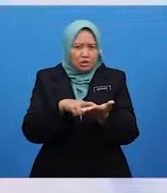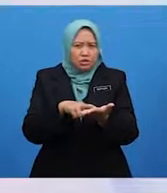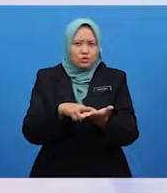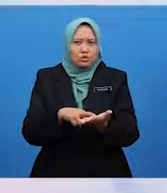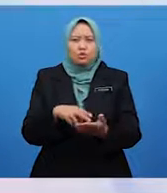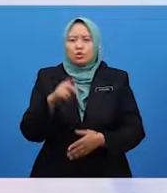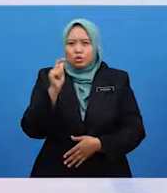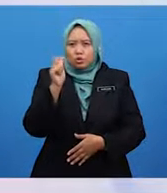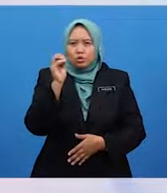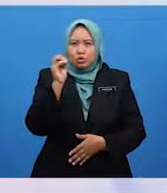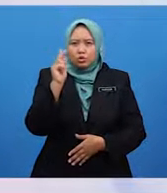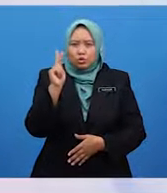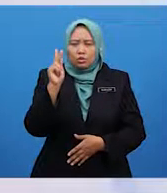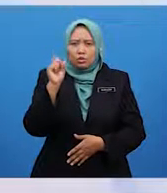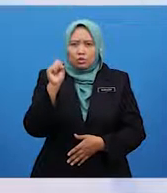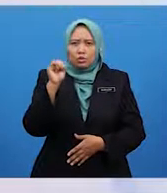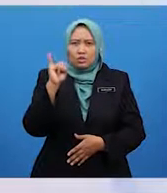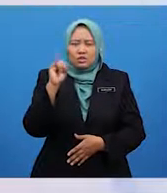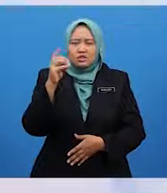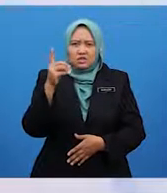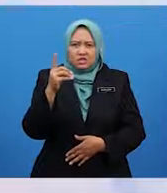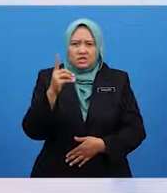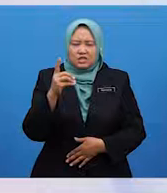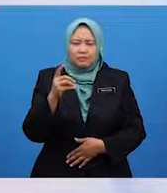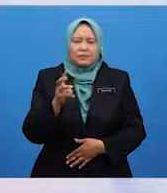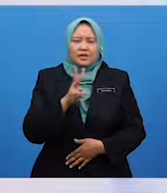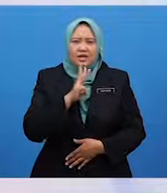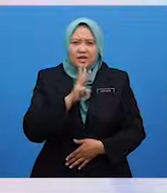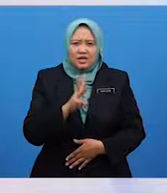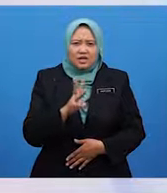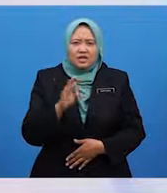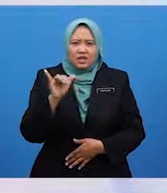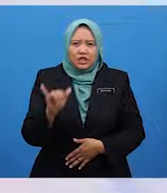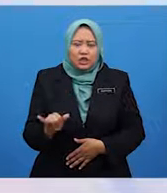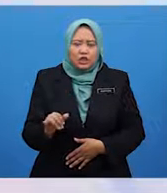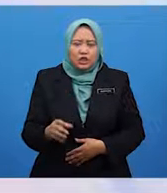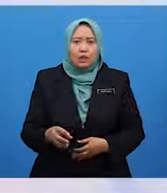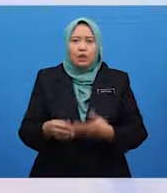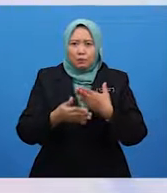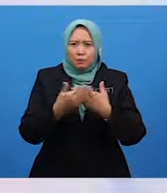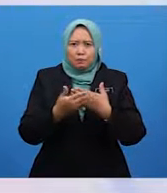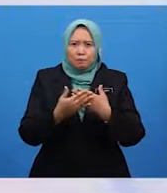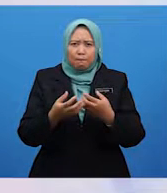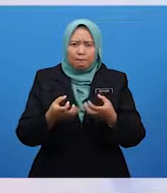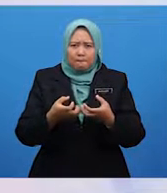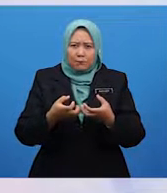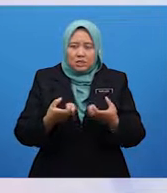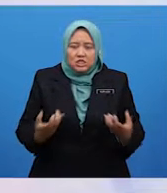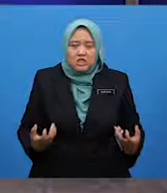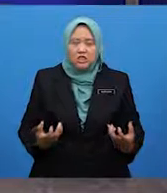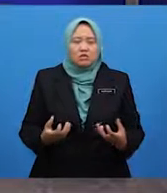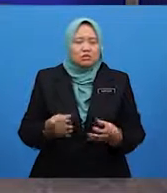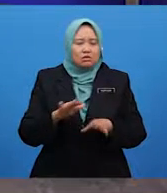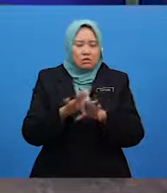Kita lebih mesra dengan panggilan toksin. Bahan cecair dan bahan mudah pecah tidak boleh kita